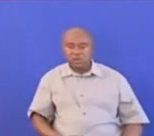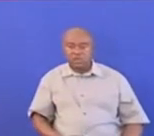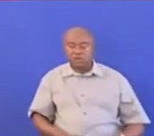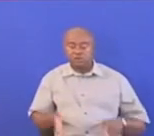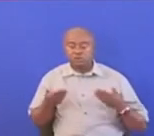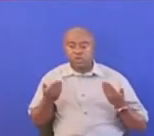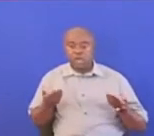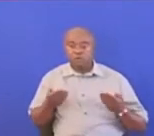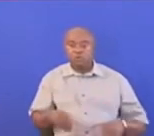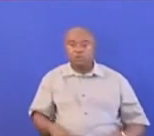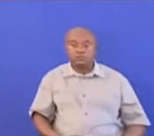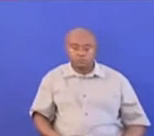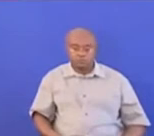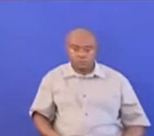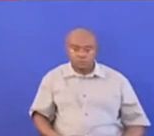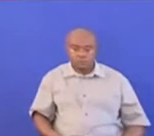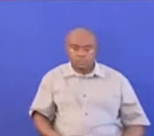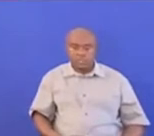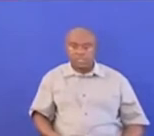imefanya kazi kubwa sana.